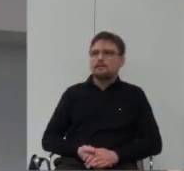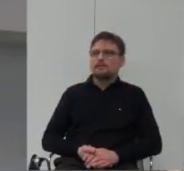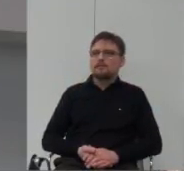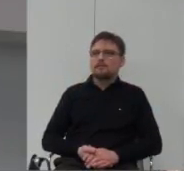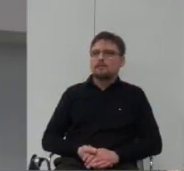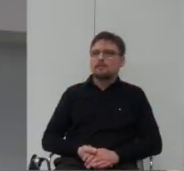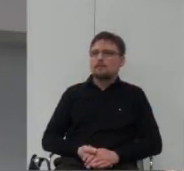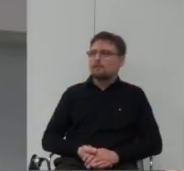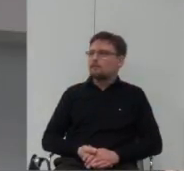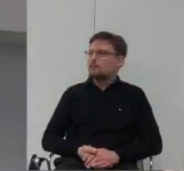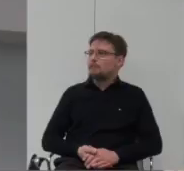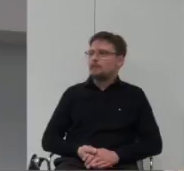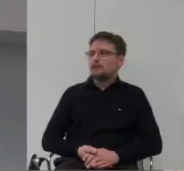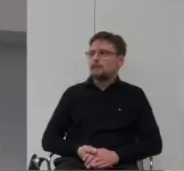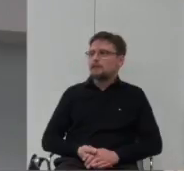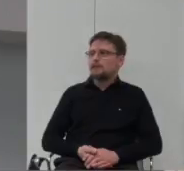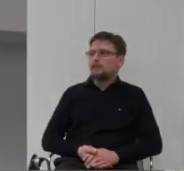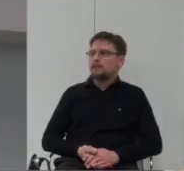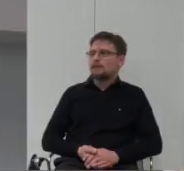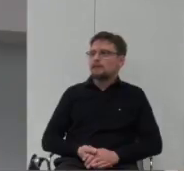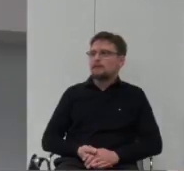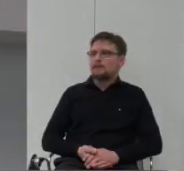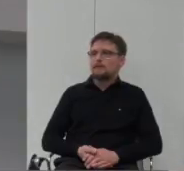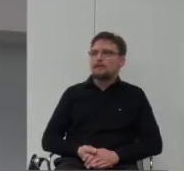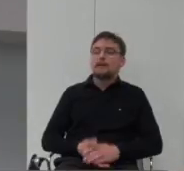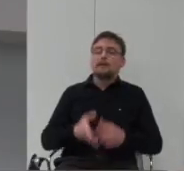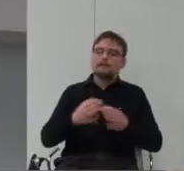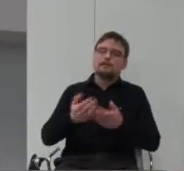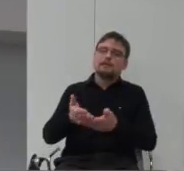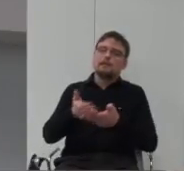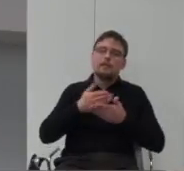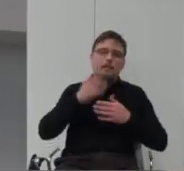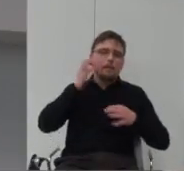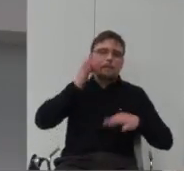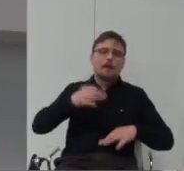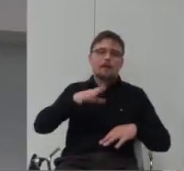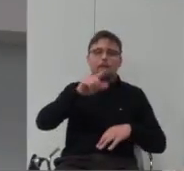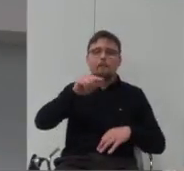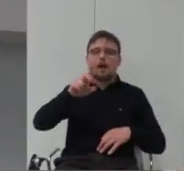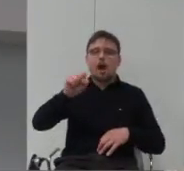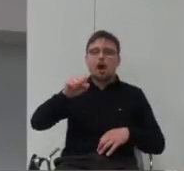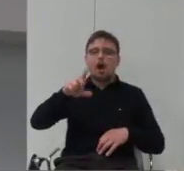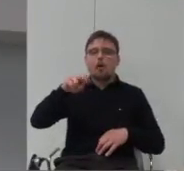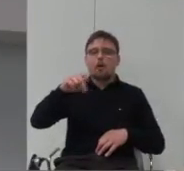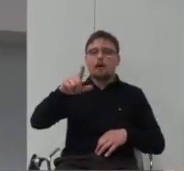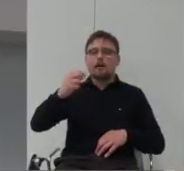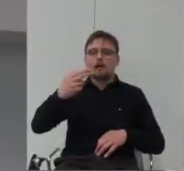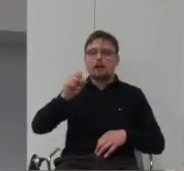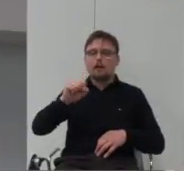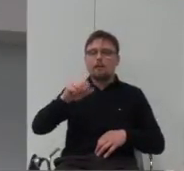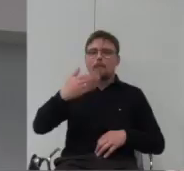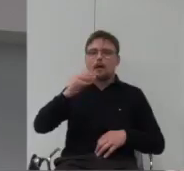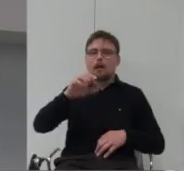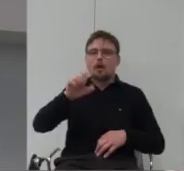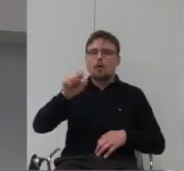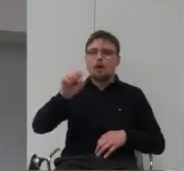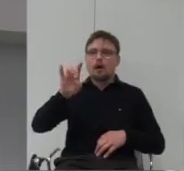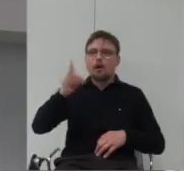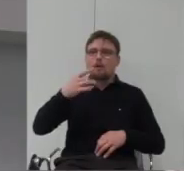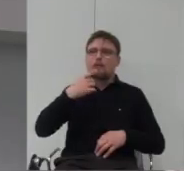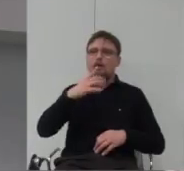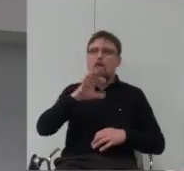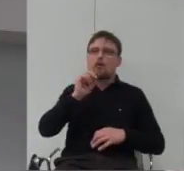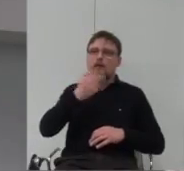Dziękuję. Dziękujemy bardzo. Prosimy brawa. I teraz